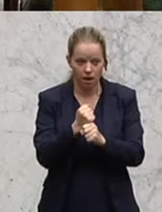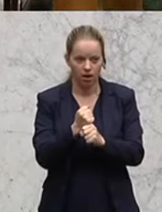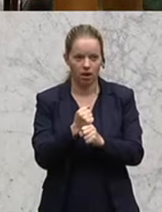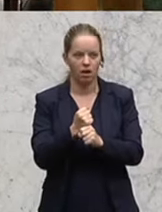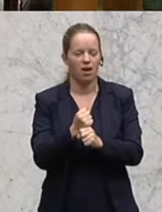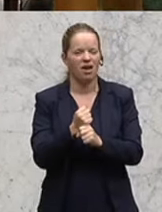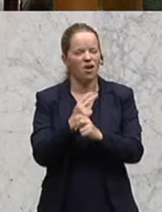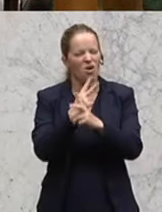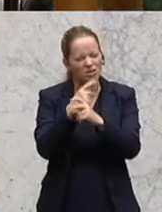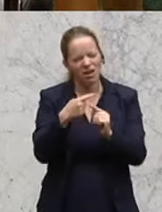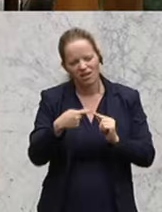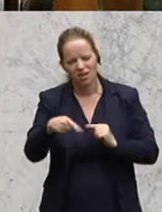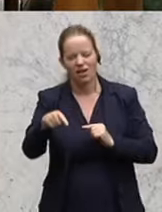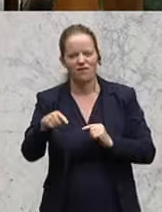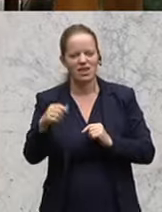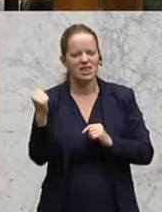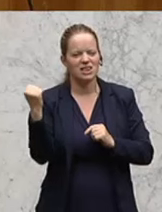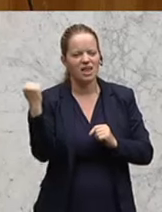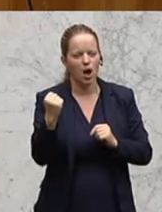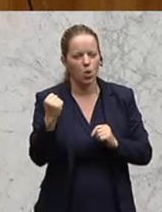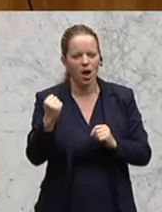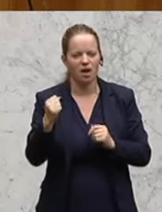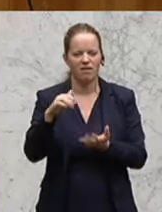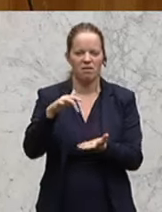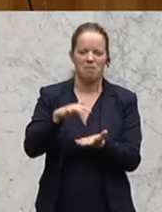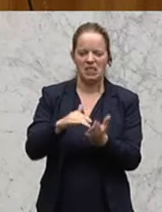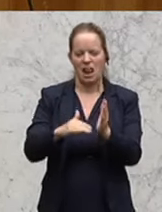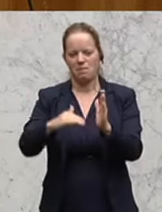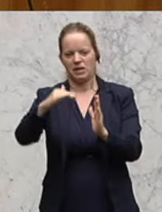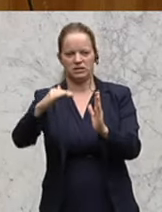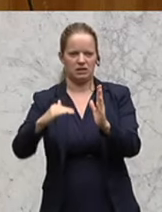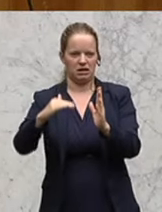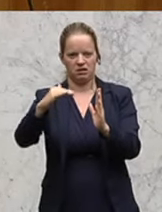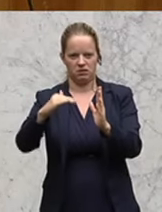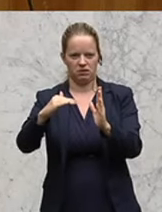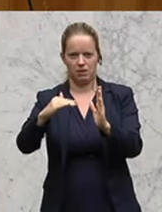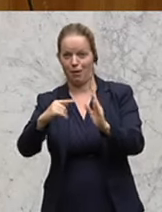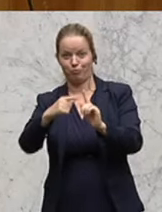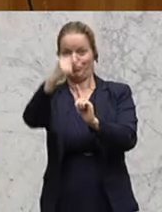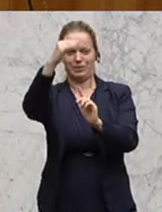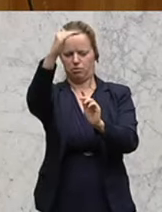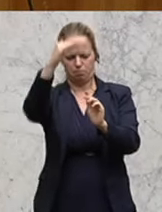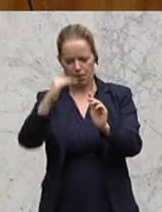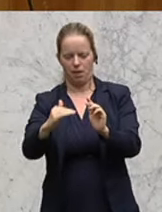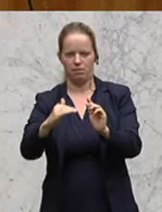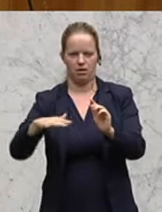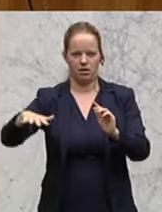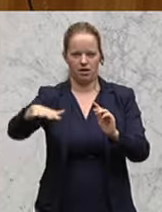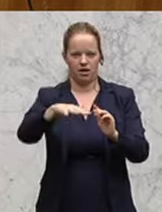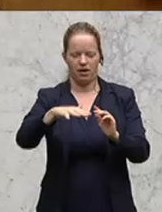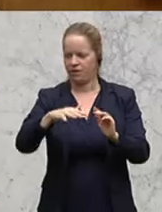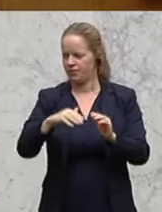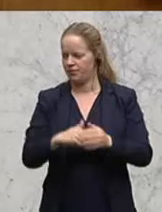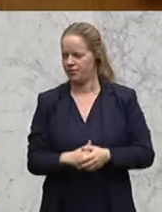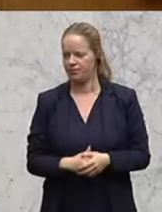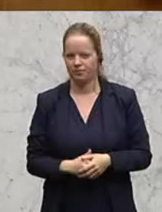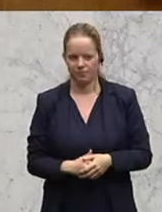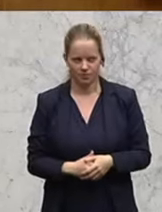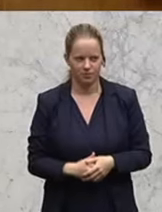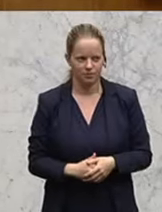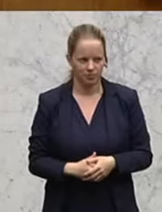der Mittelmäßigkeit. Und das werden wir verhindern. in den Terror der